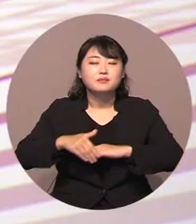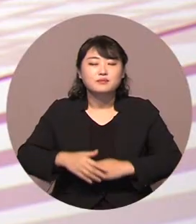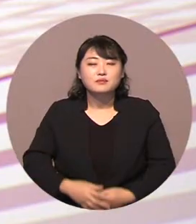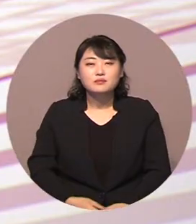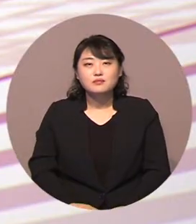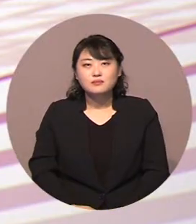예정입니다